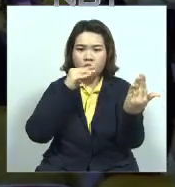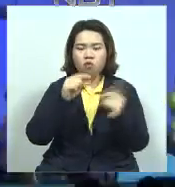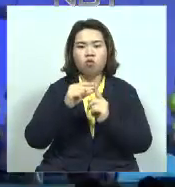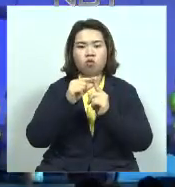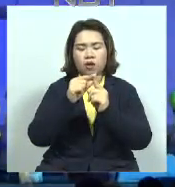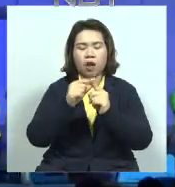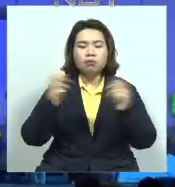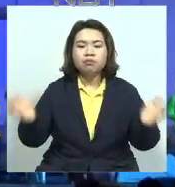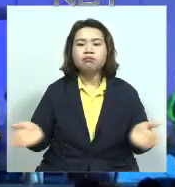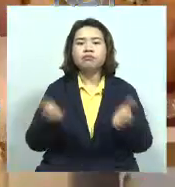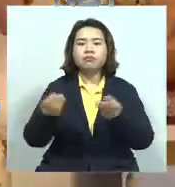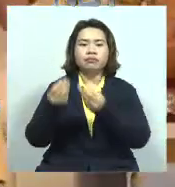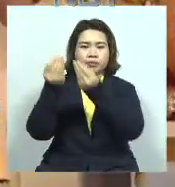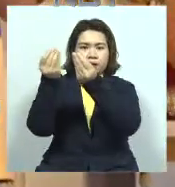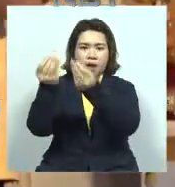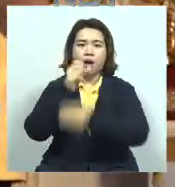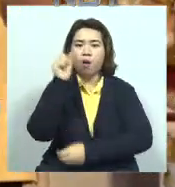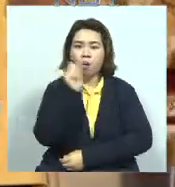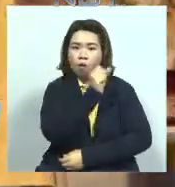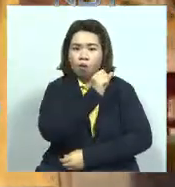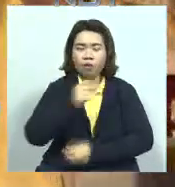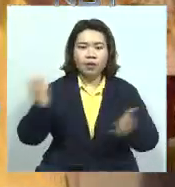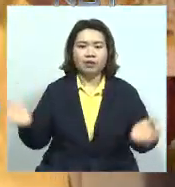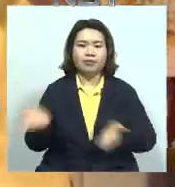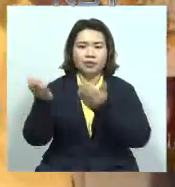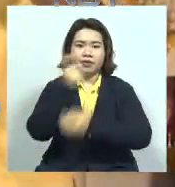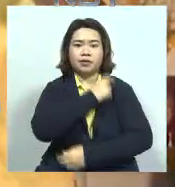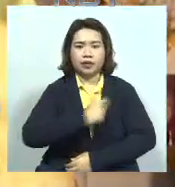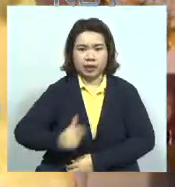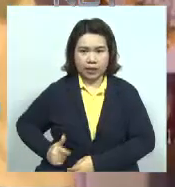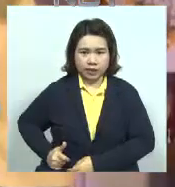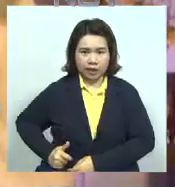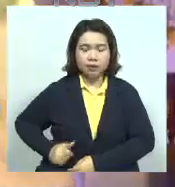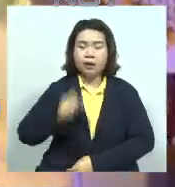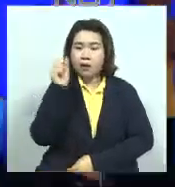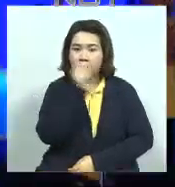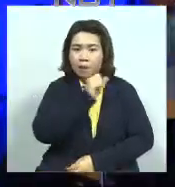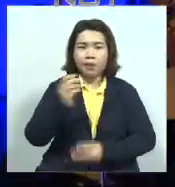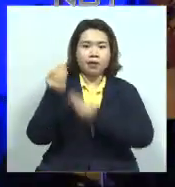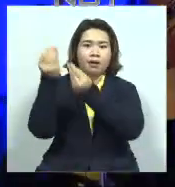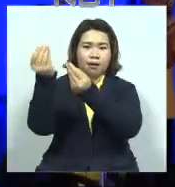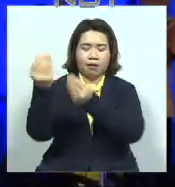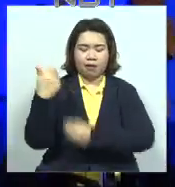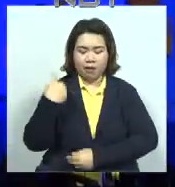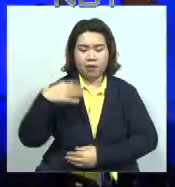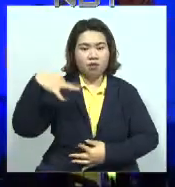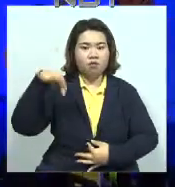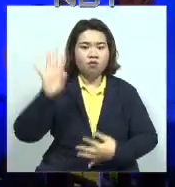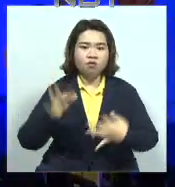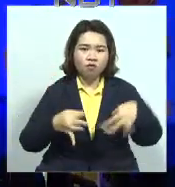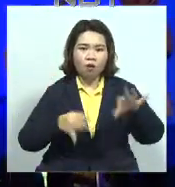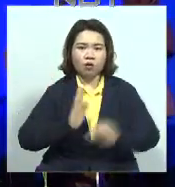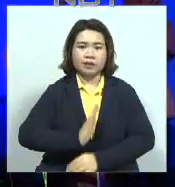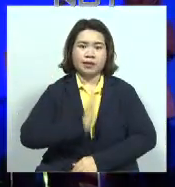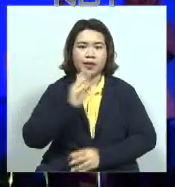รติและร้องเพลงสรรเสริญพระบารมีเพลงสดุดีจอมราชาจากนั้นครับเป็นการฟ้อนเทิดพระเกียรติตามด้วยโ